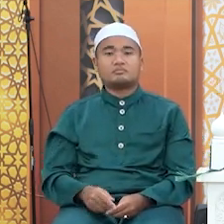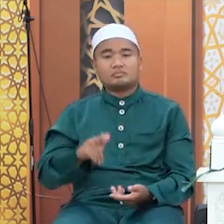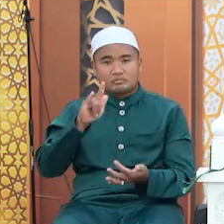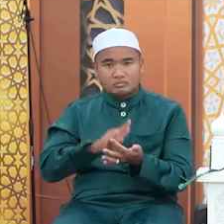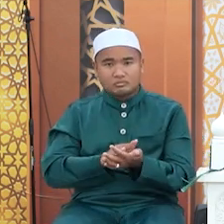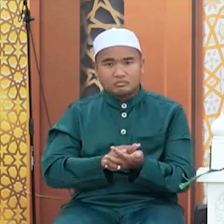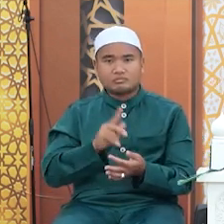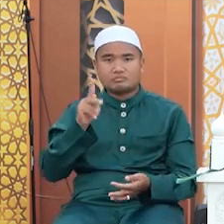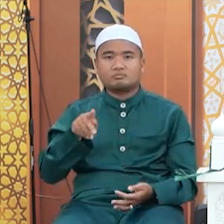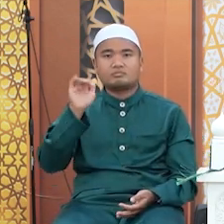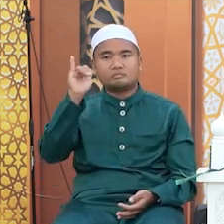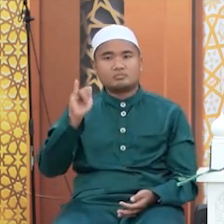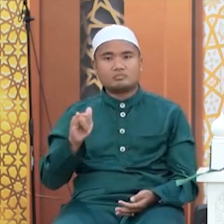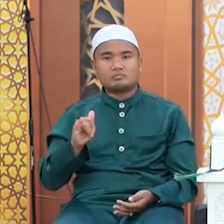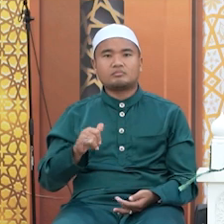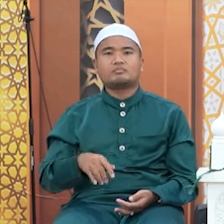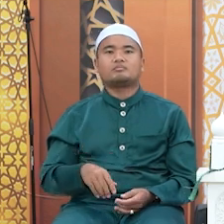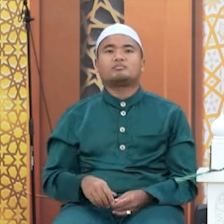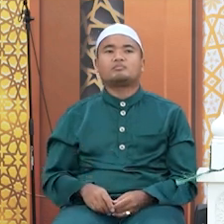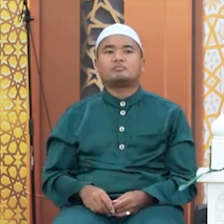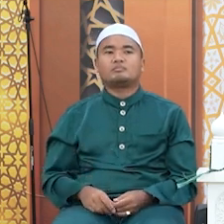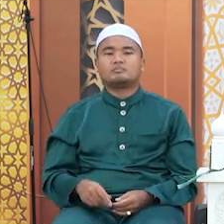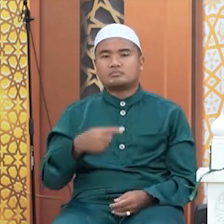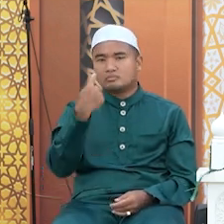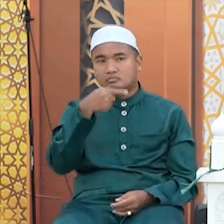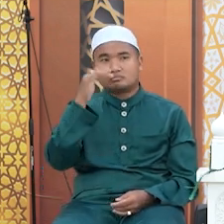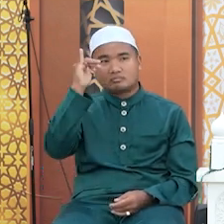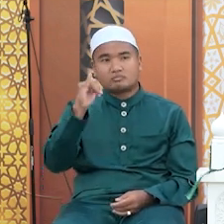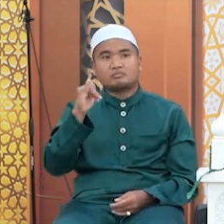sabila." Siapa yang mampu? Tak mampu tak boleh.